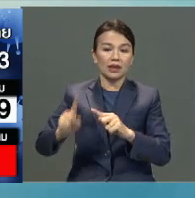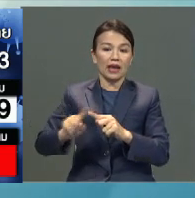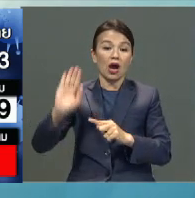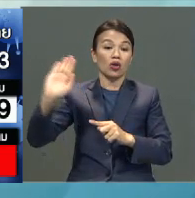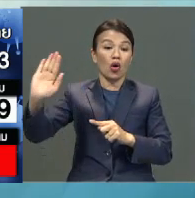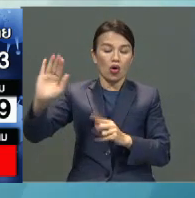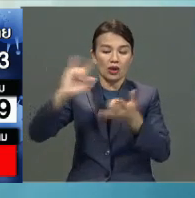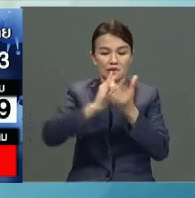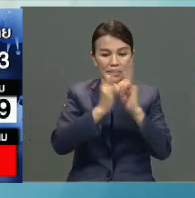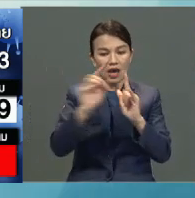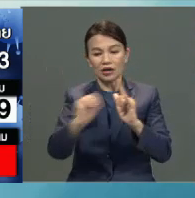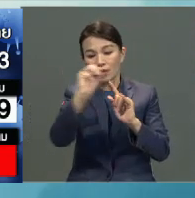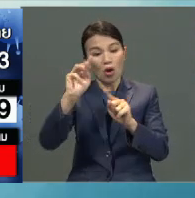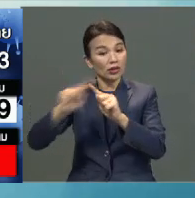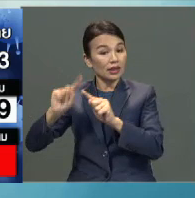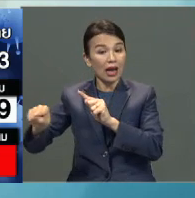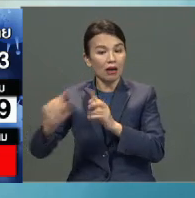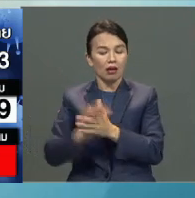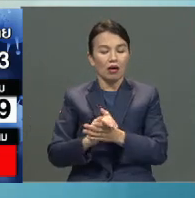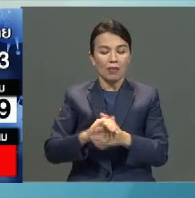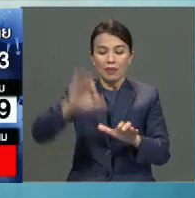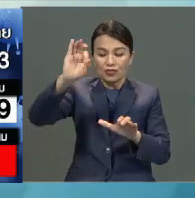สุดยอดเหรียญที่ได้รับอนุญาตตามกฎหมายแล้วตั้งอยู่ในห้างสรรพสินค้าและศูนย์การค้าcommunity Mall